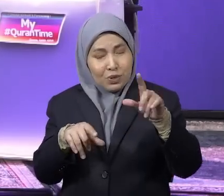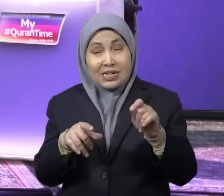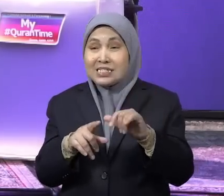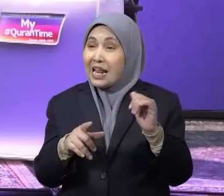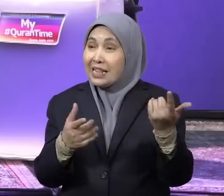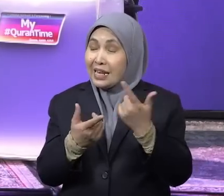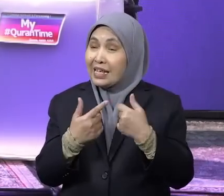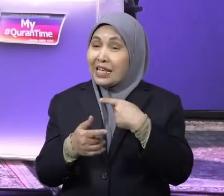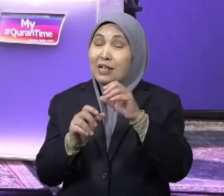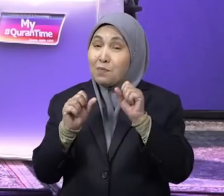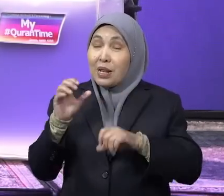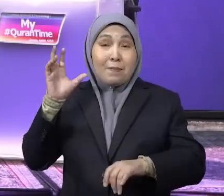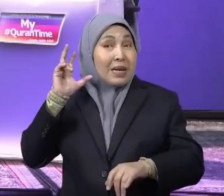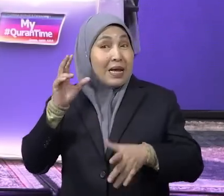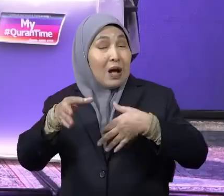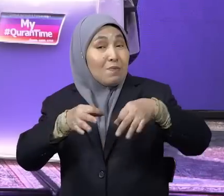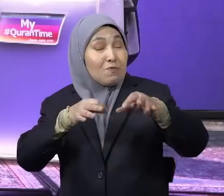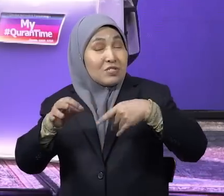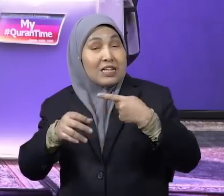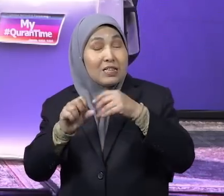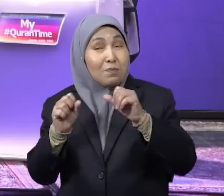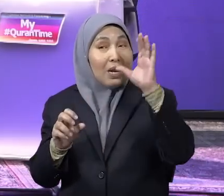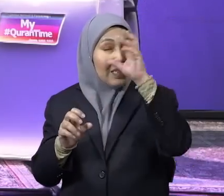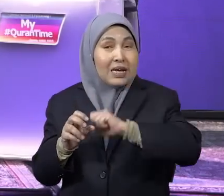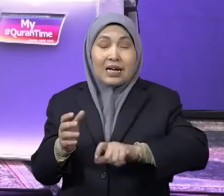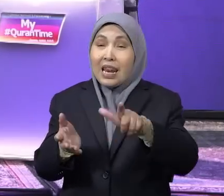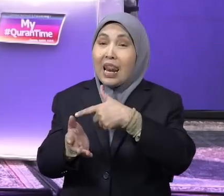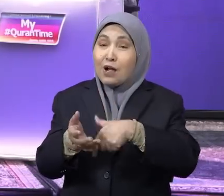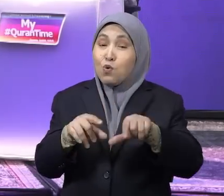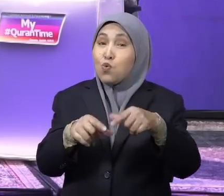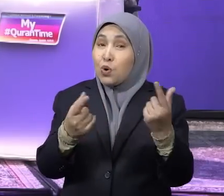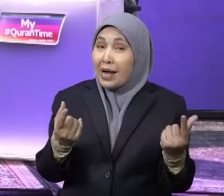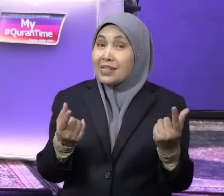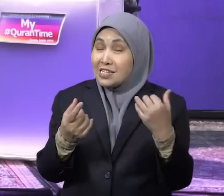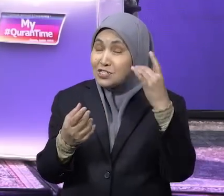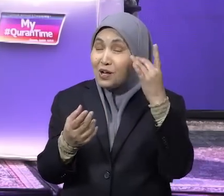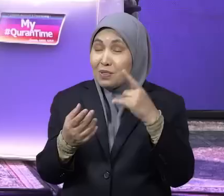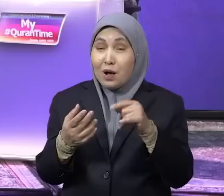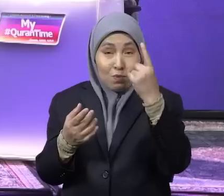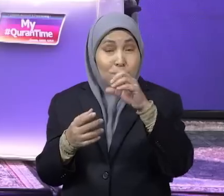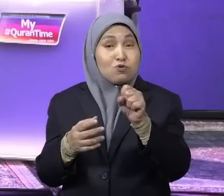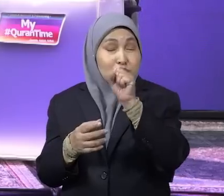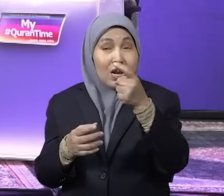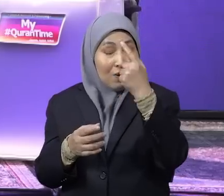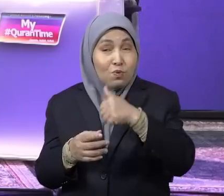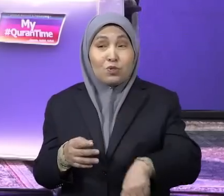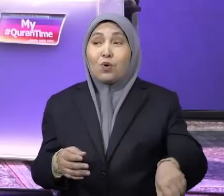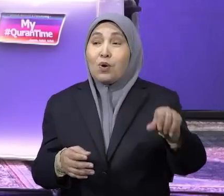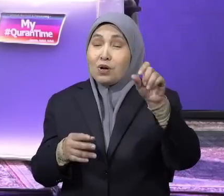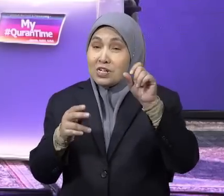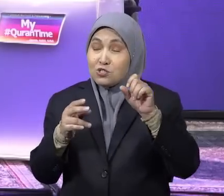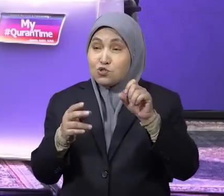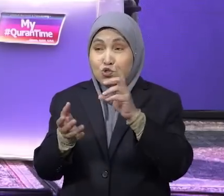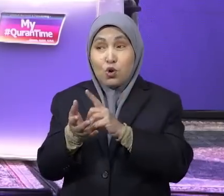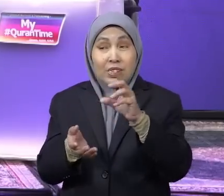Selain daripada kita boleh mendengar ulasan-ulasan, kita boleh buat teka lagu. Tapi teka lagu Quran insya Allah. So untuk soalan bagi Dr. Sanusi kita,